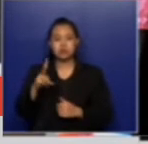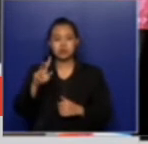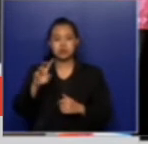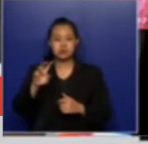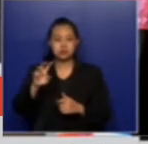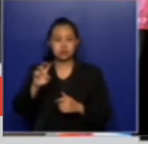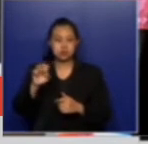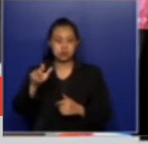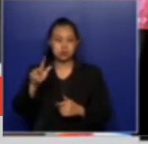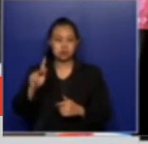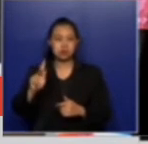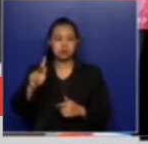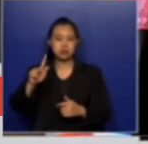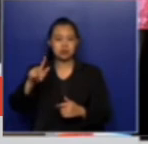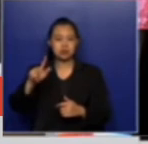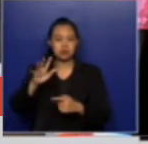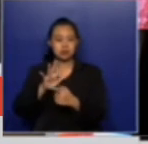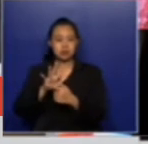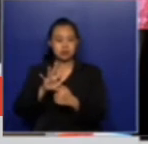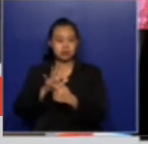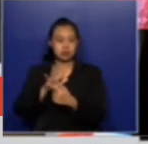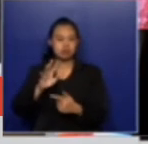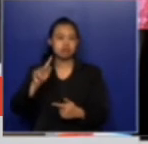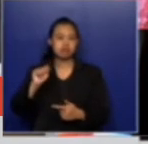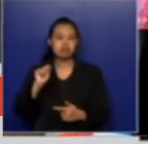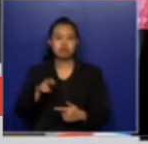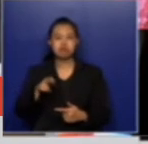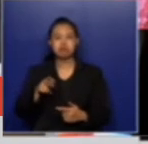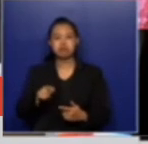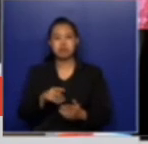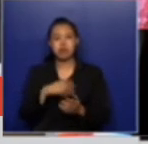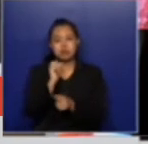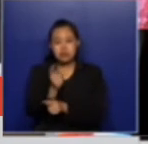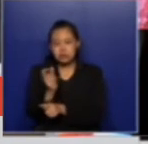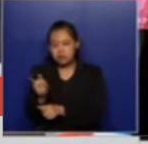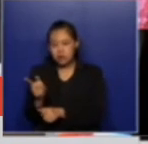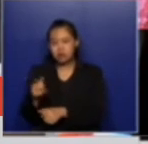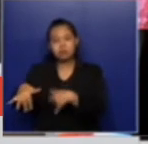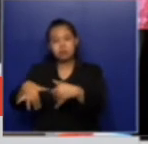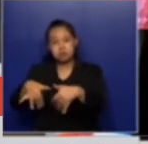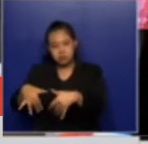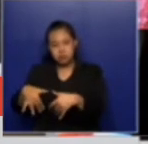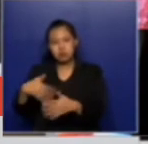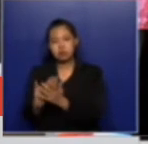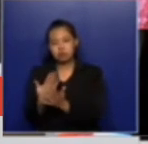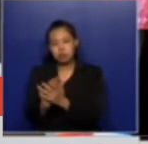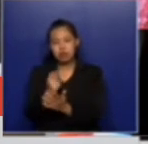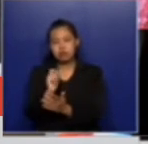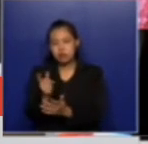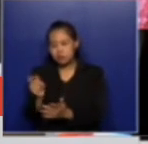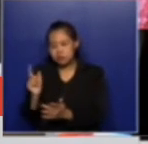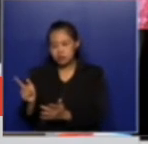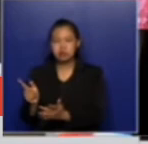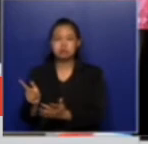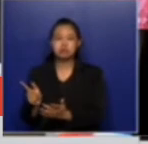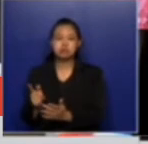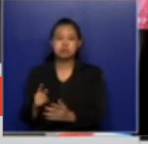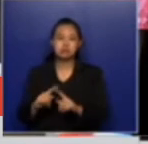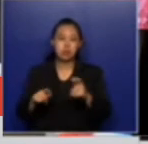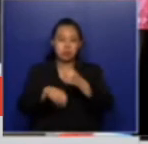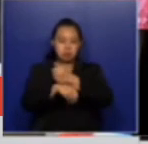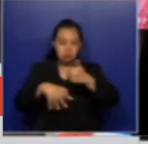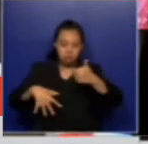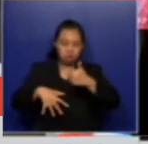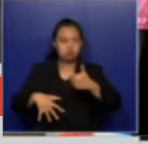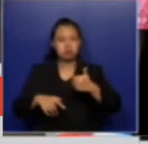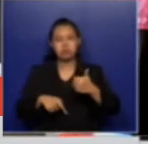ำได้ไหมครับเอิญผันไปจ้างงานให้ประชาชนได้จริงๆไม่ใช่มาสร้างโครงสร้างโครง